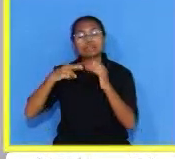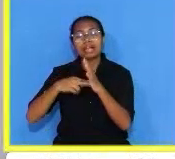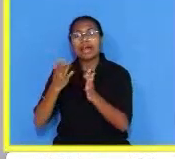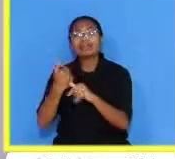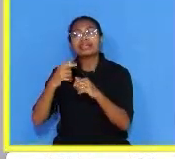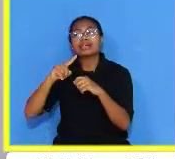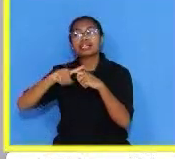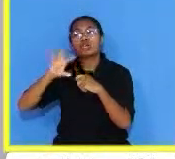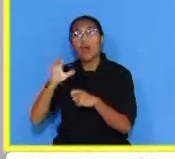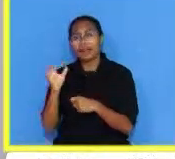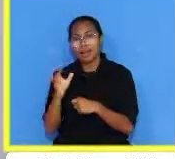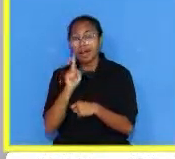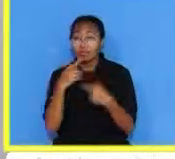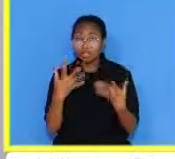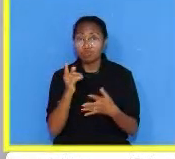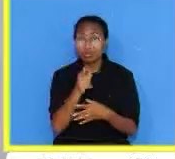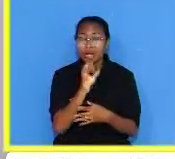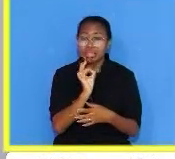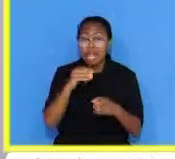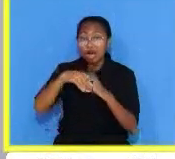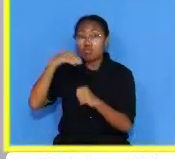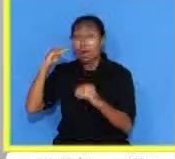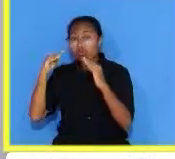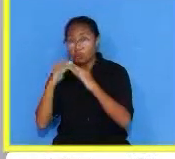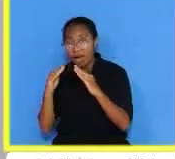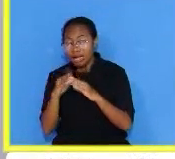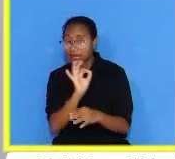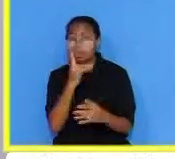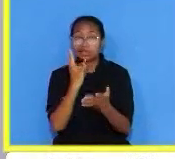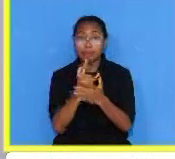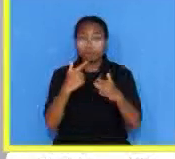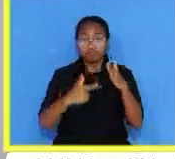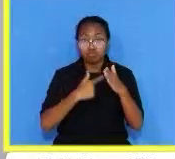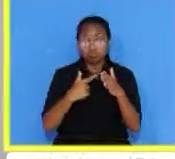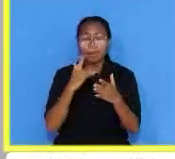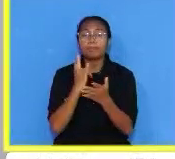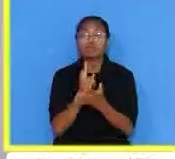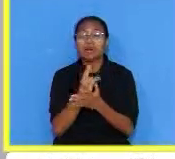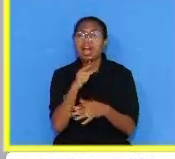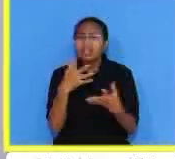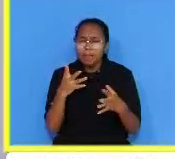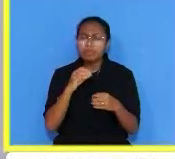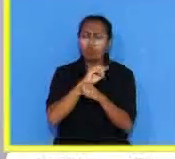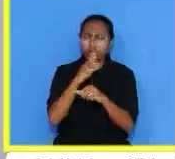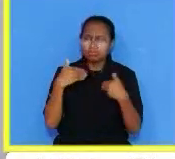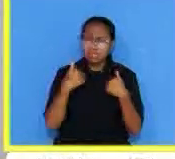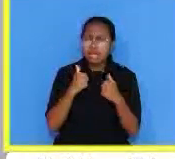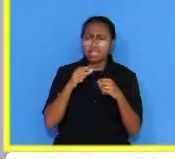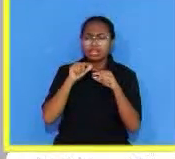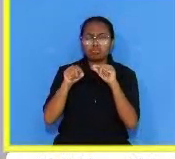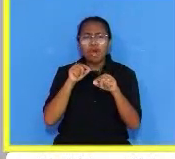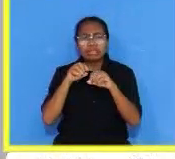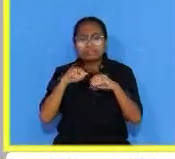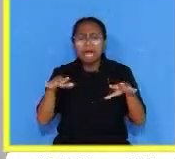Begitu, jadi meskipun mereka tidak keluar rumah, tetapi COVID ini kan bisa tertular dari siapa saja.